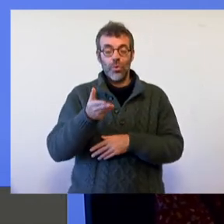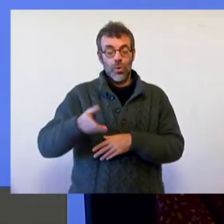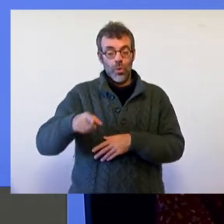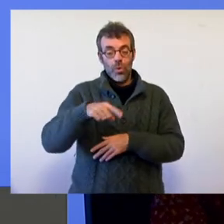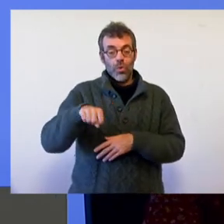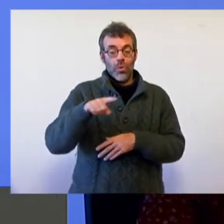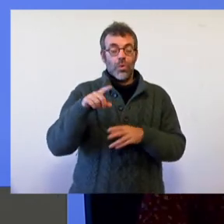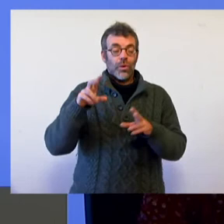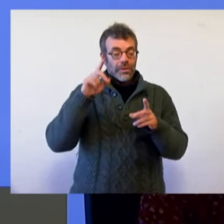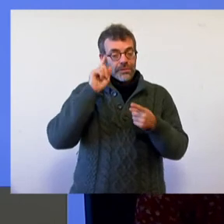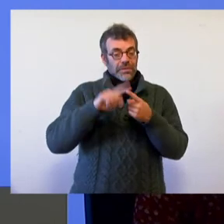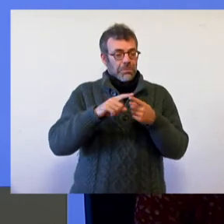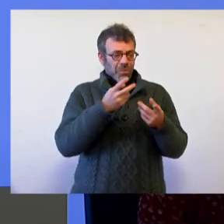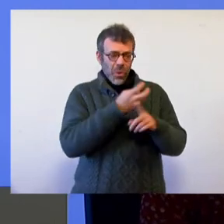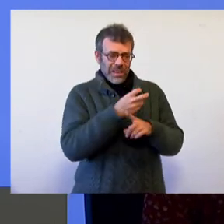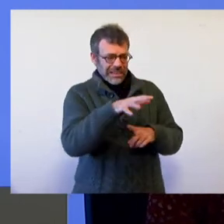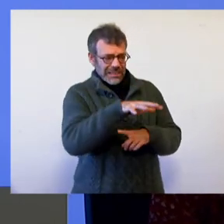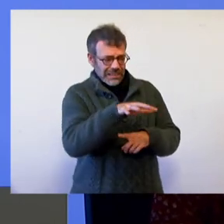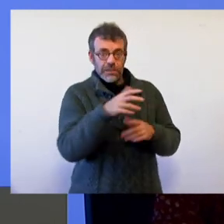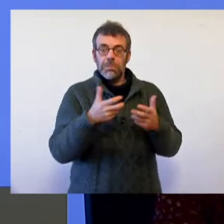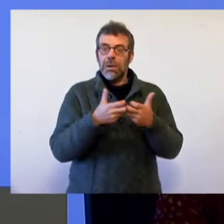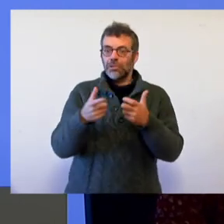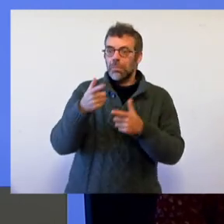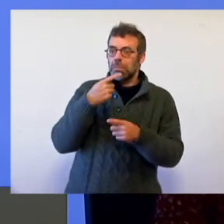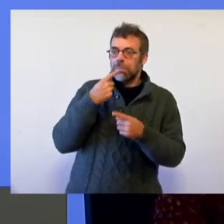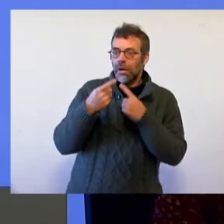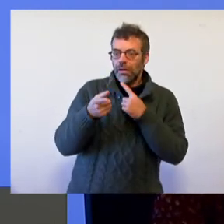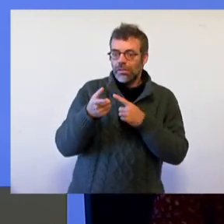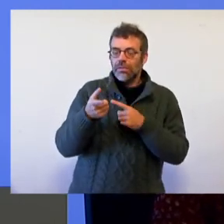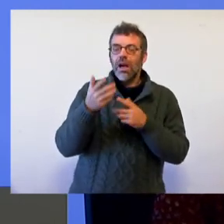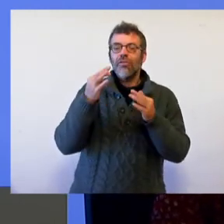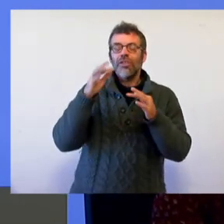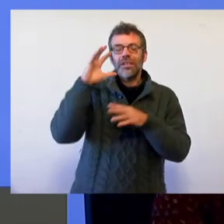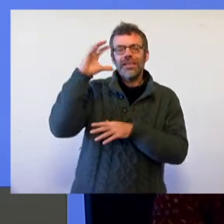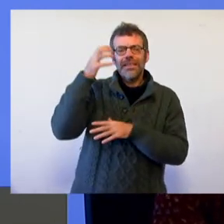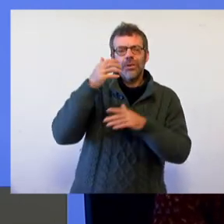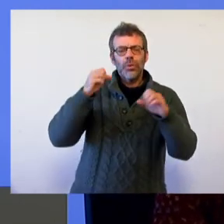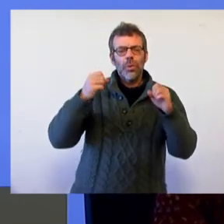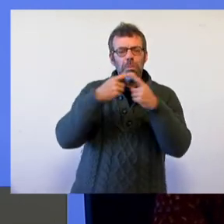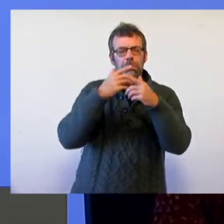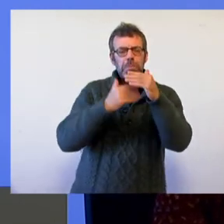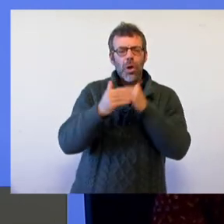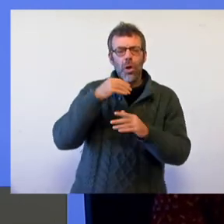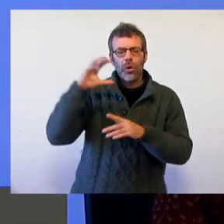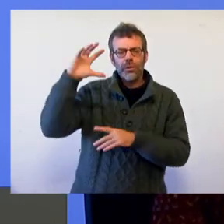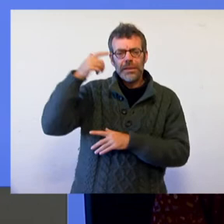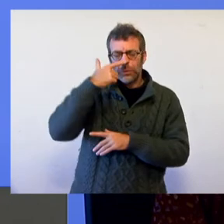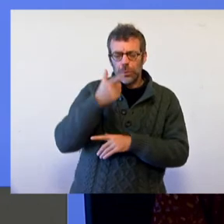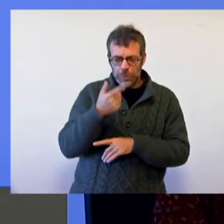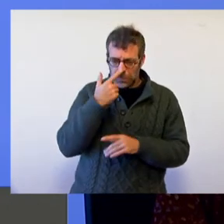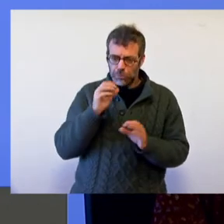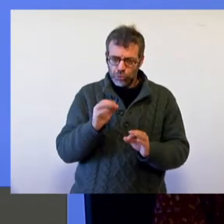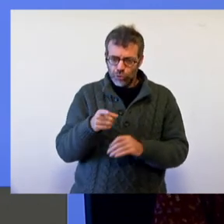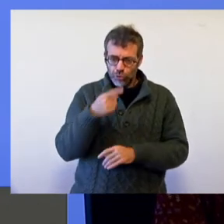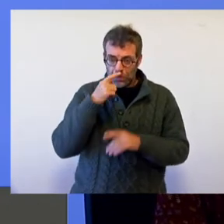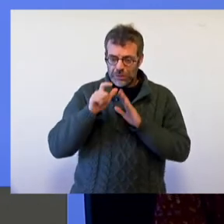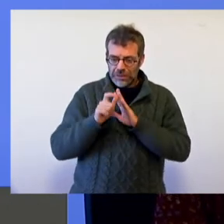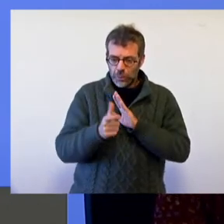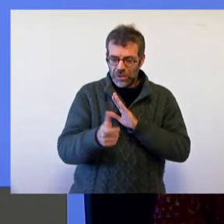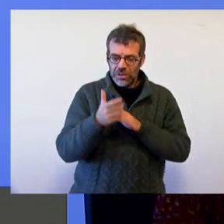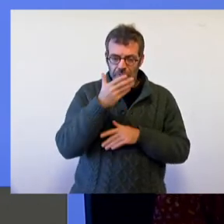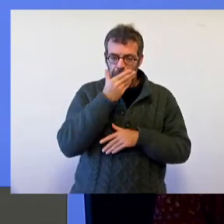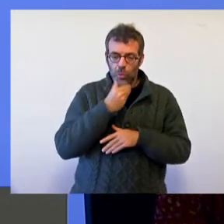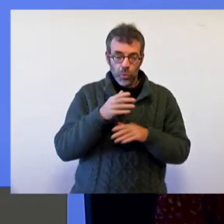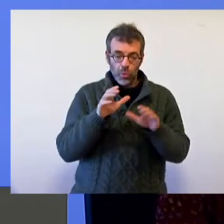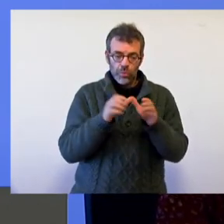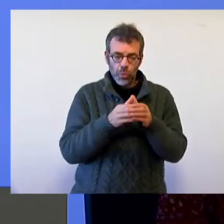eu la question de la canicule auprès des bénéficiaires du CCAS. Et c'est un très beau dispositif.